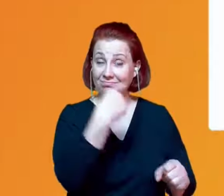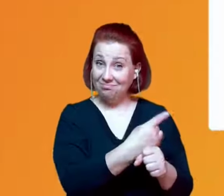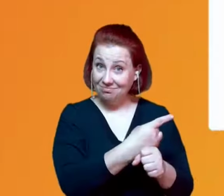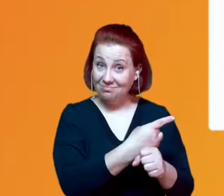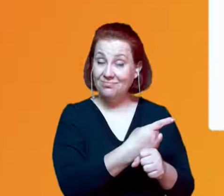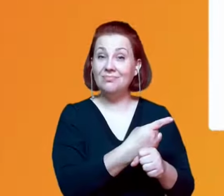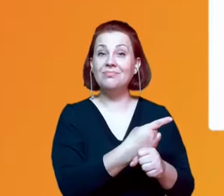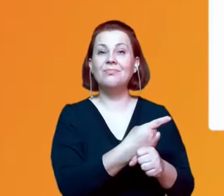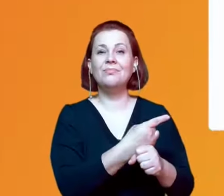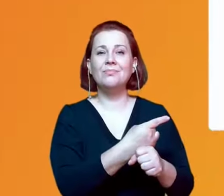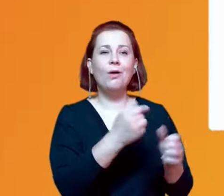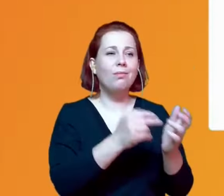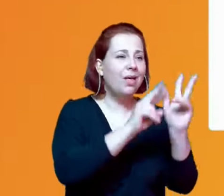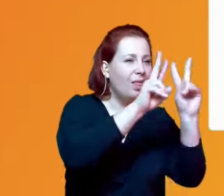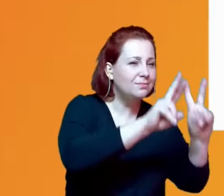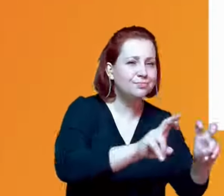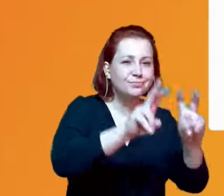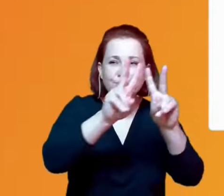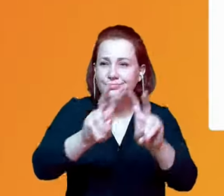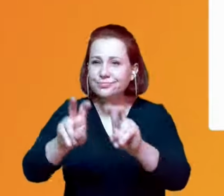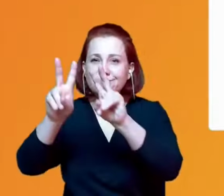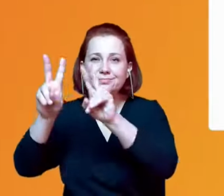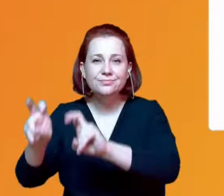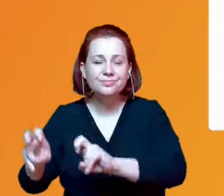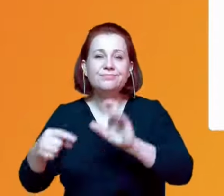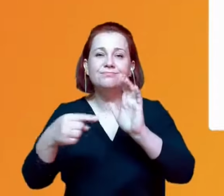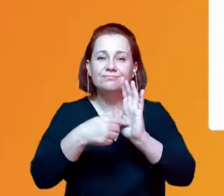studiów w przypadku w oparciu o